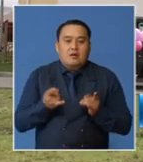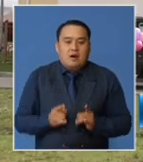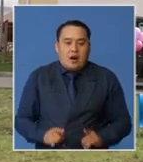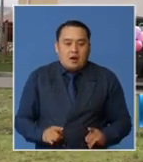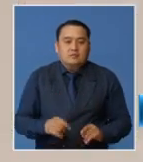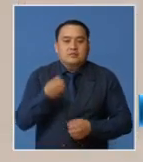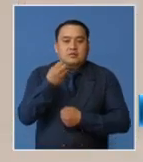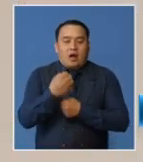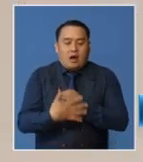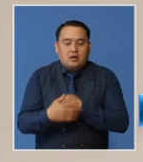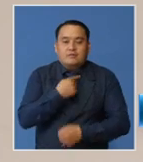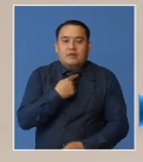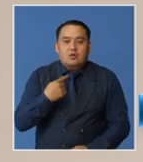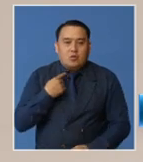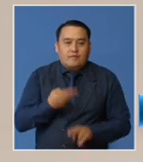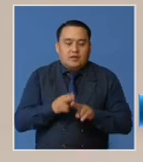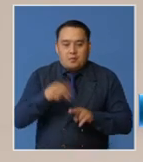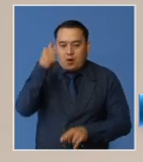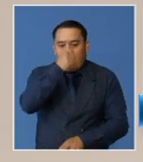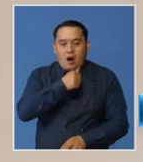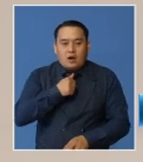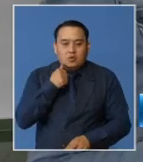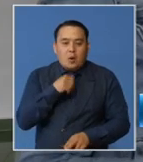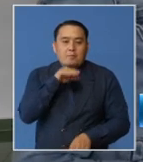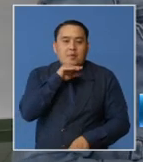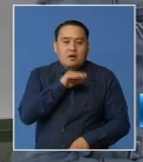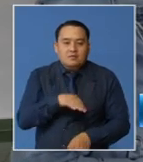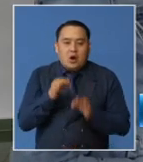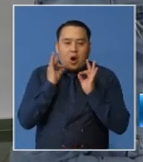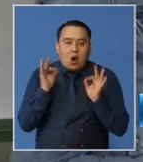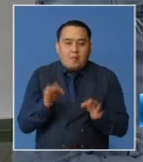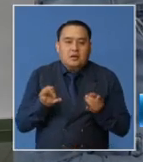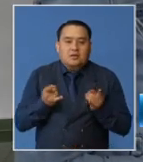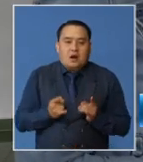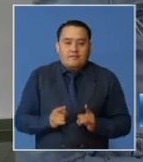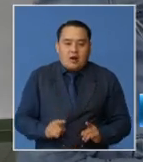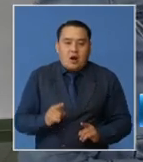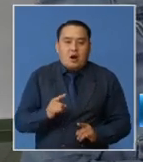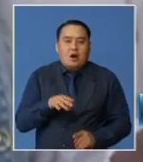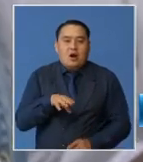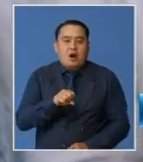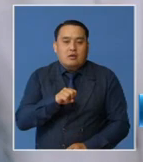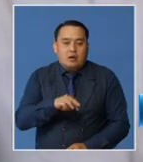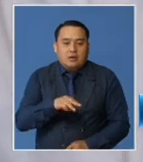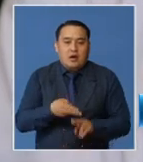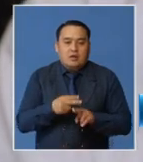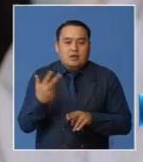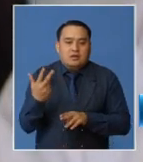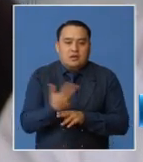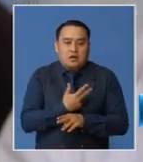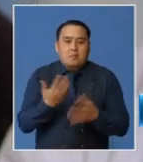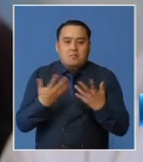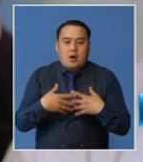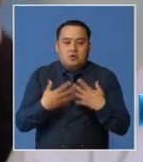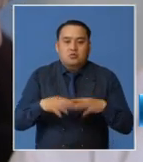в перинатальном центре Талдыкургана в этом году. А на профессиональном опыте акушера-гинеколога Каната Жумашева это третье по